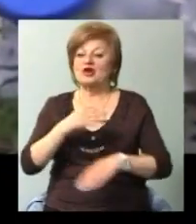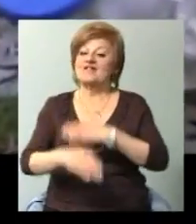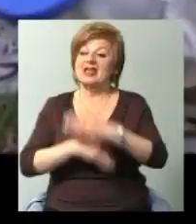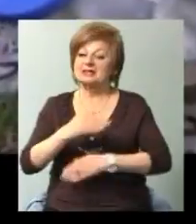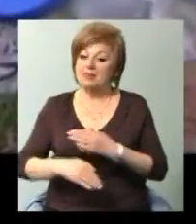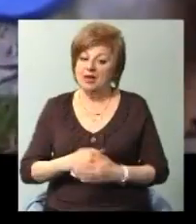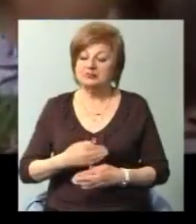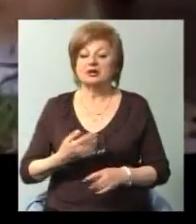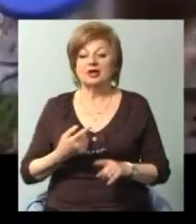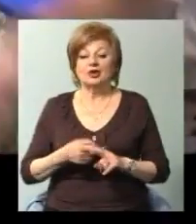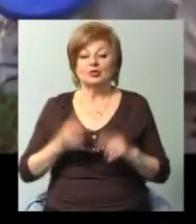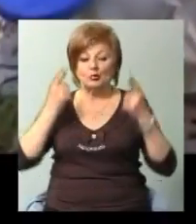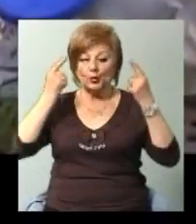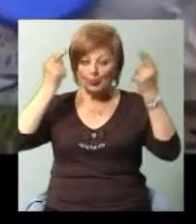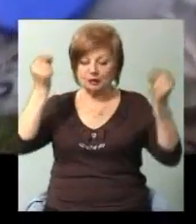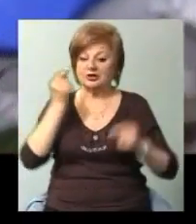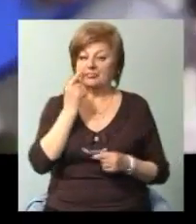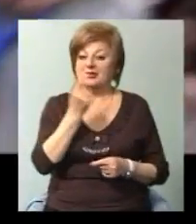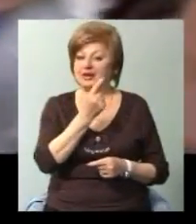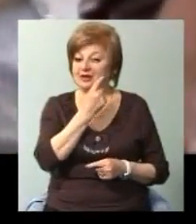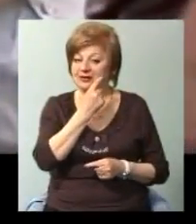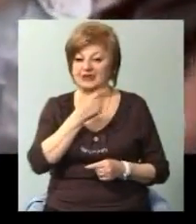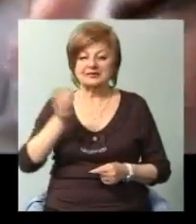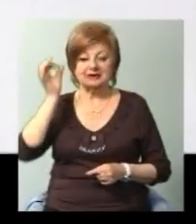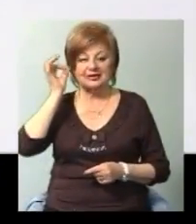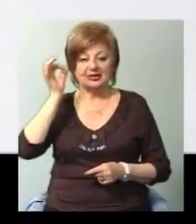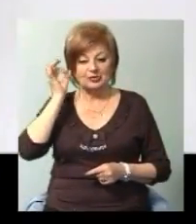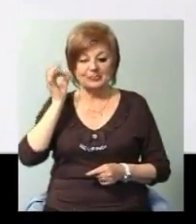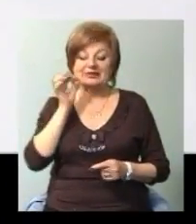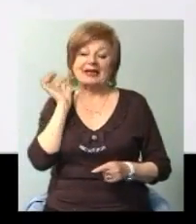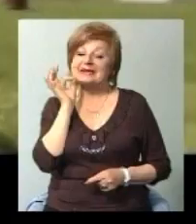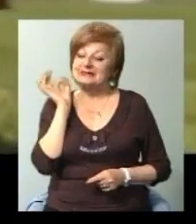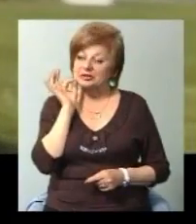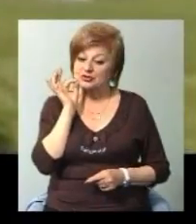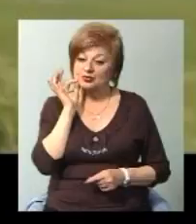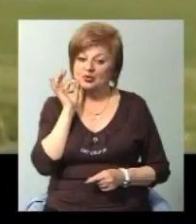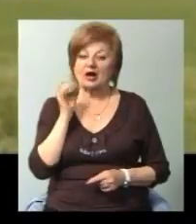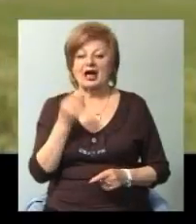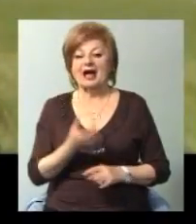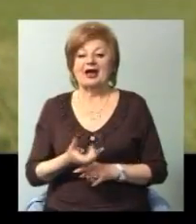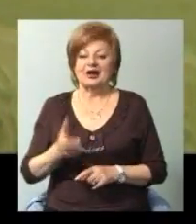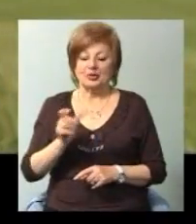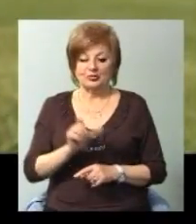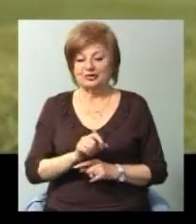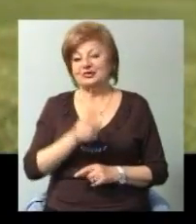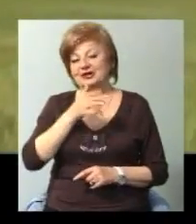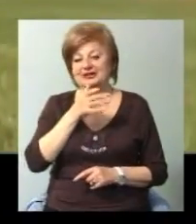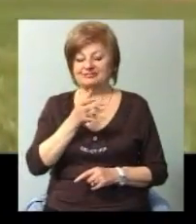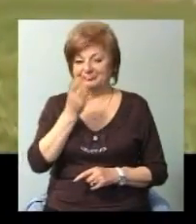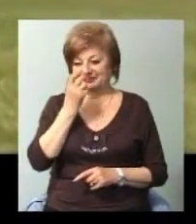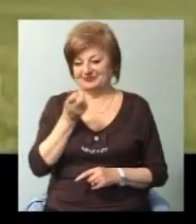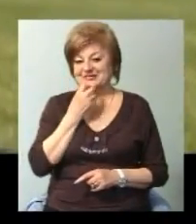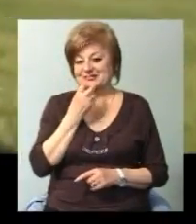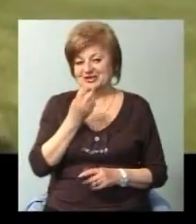Хоча своїми вухами та оченятами він нагадує лисицю. А ось хвіст ще більш милий та кумедний, ніж